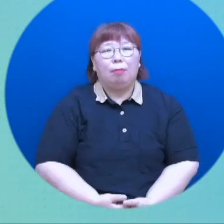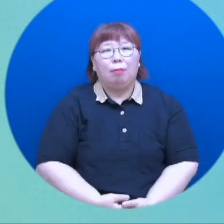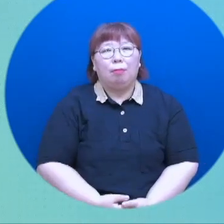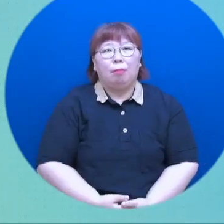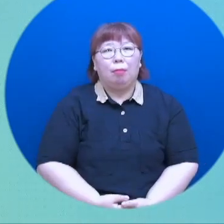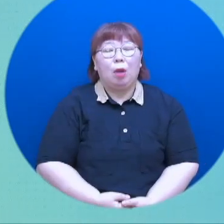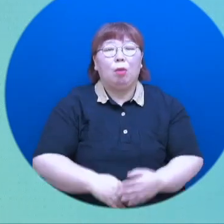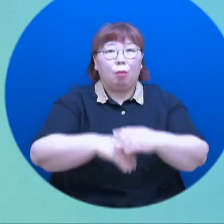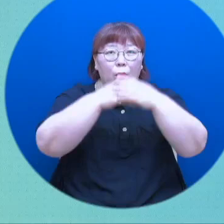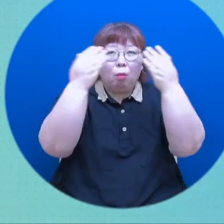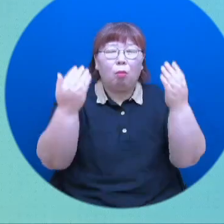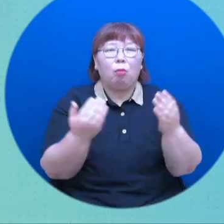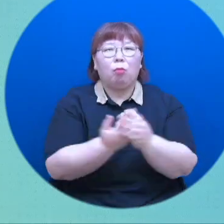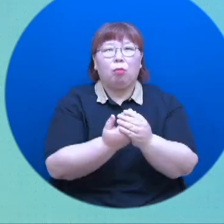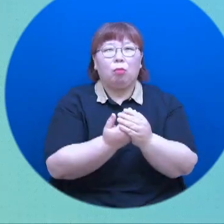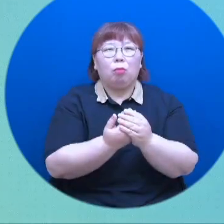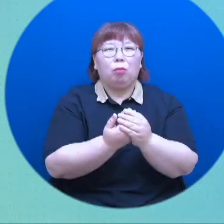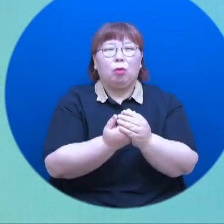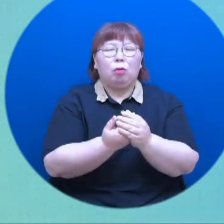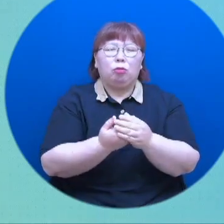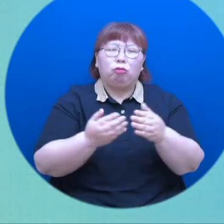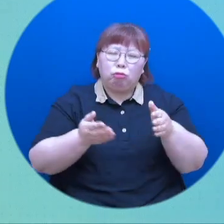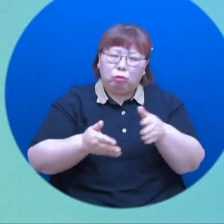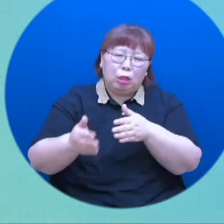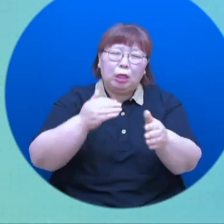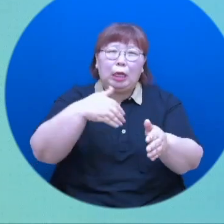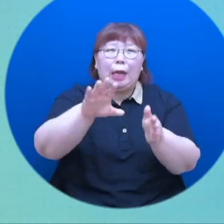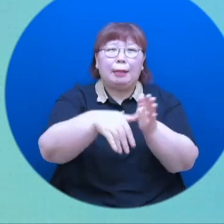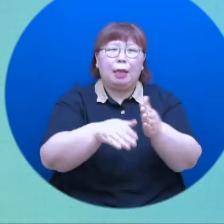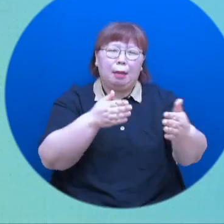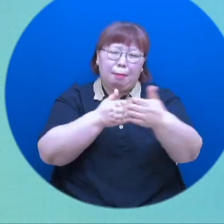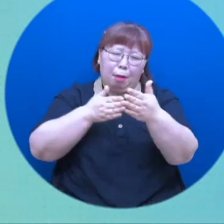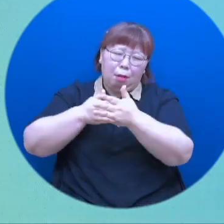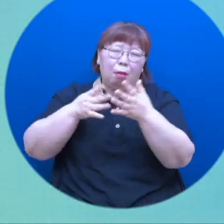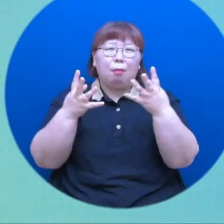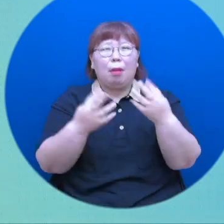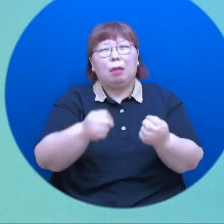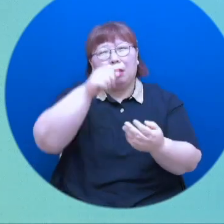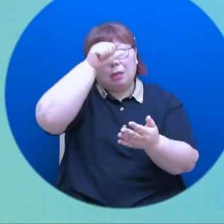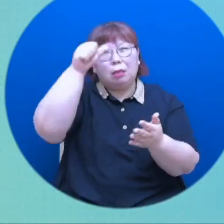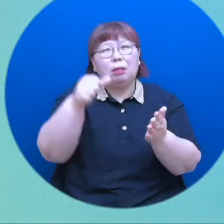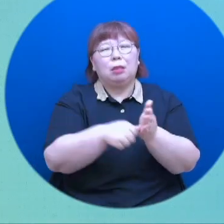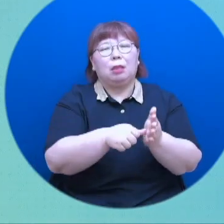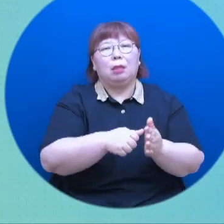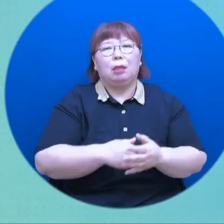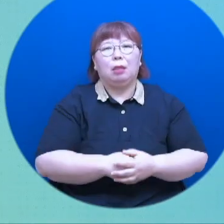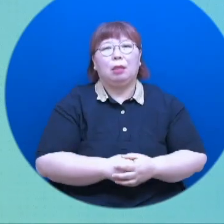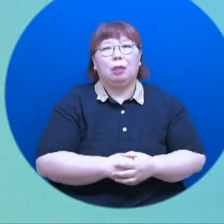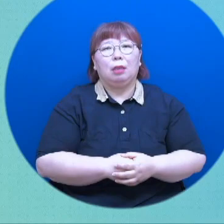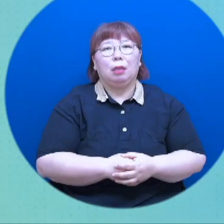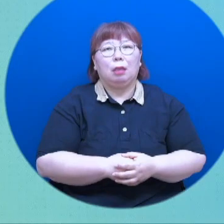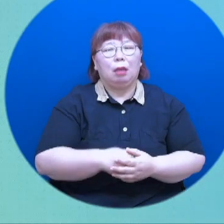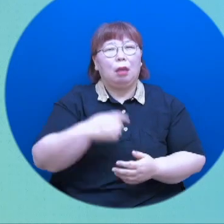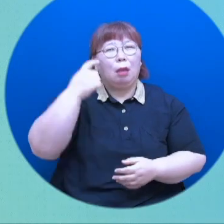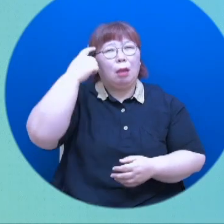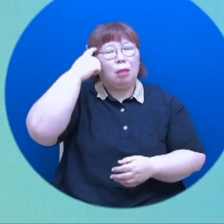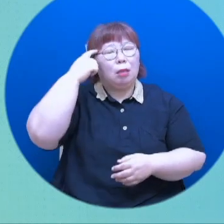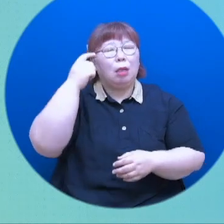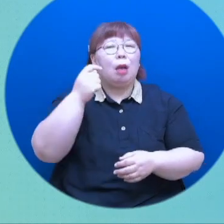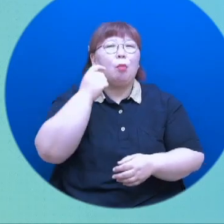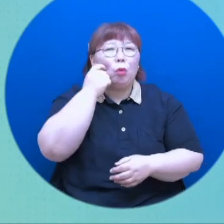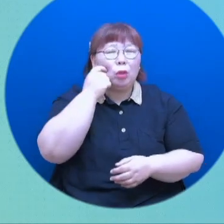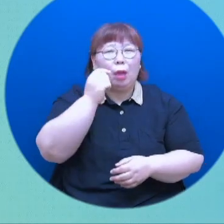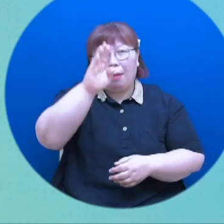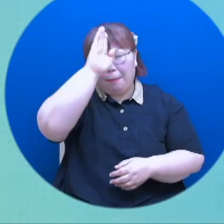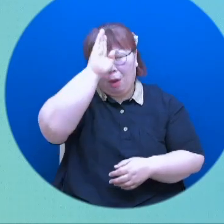모두가 다 가는 길을 가로막고 모두가 가는 길을 어렵게 만드는 것이 다 인생살이에요. 예상 못한 중병이 걸리죠.